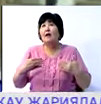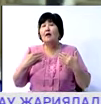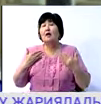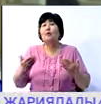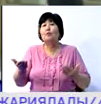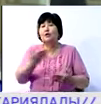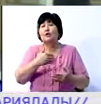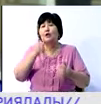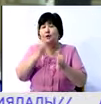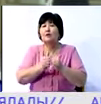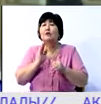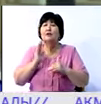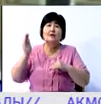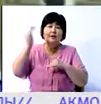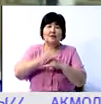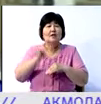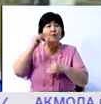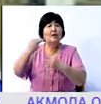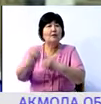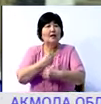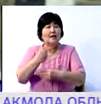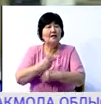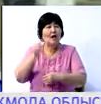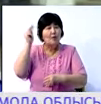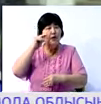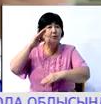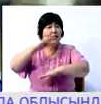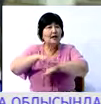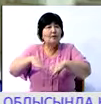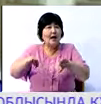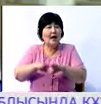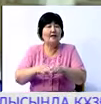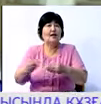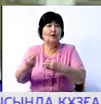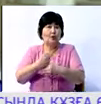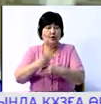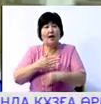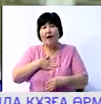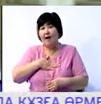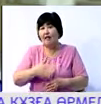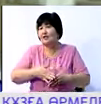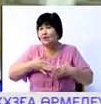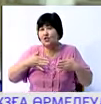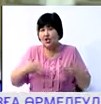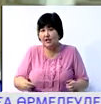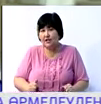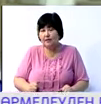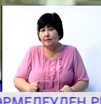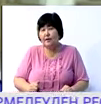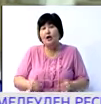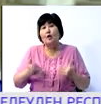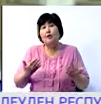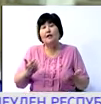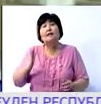күн түн демей үнемі білім нәрімен сусындатып, білім мен тәрбиені қатар бергендер үшін алғысым шексіз. Міне